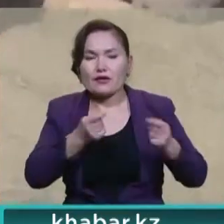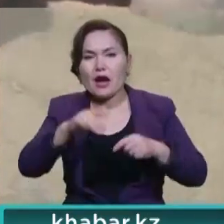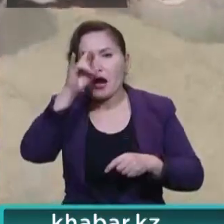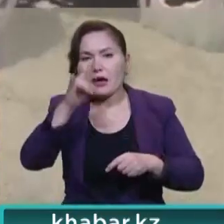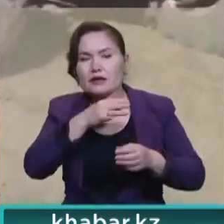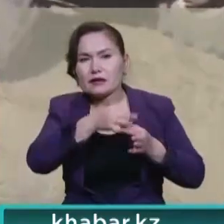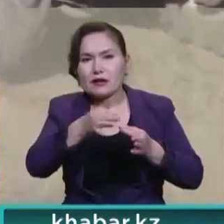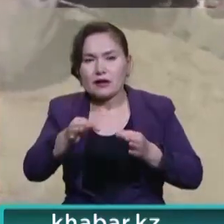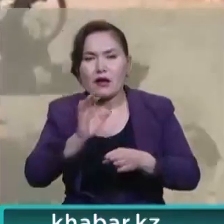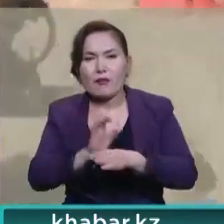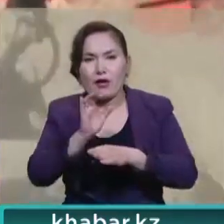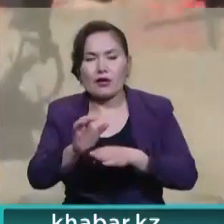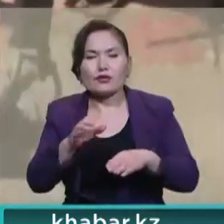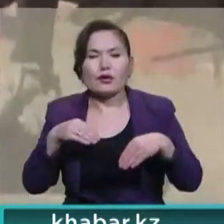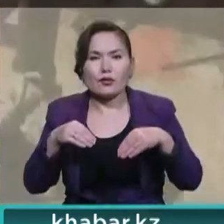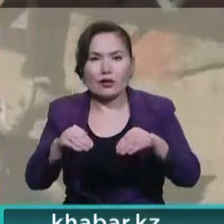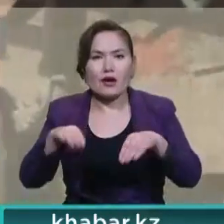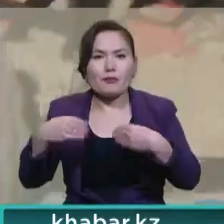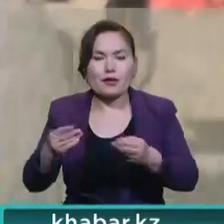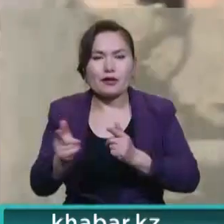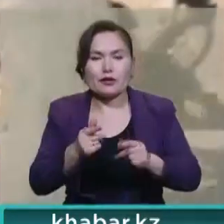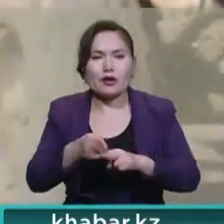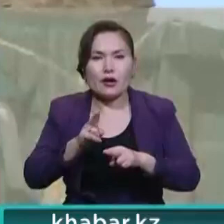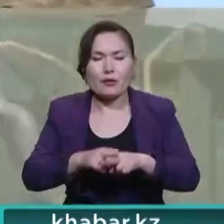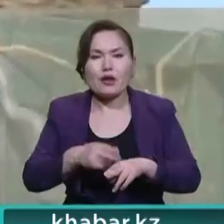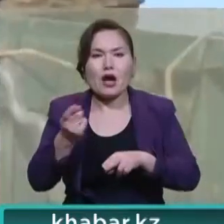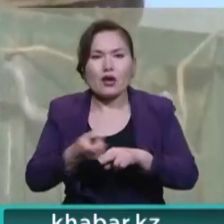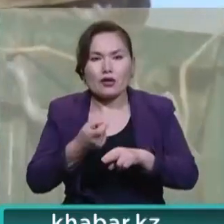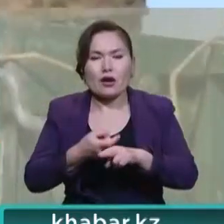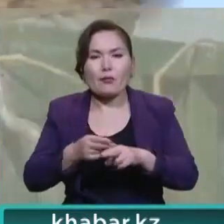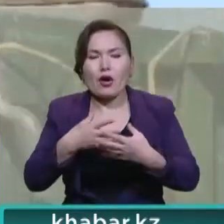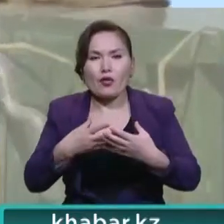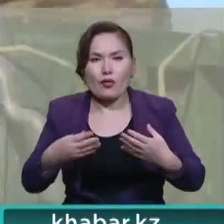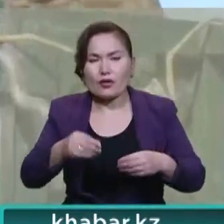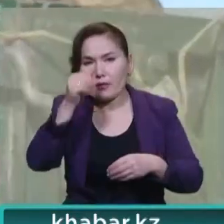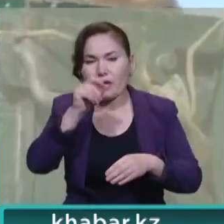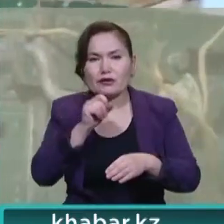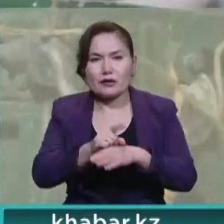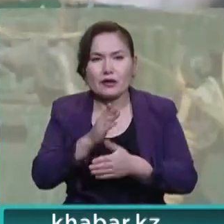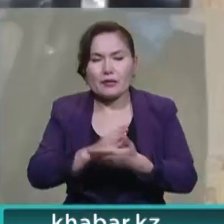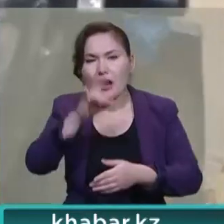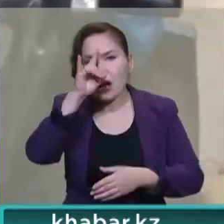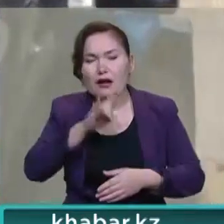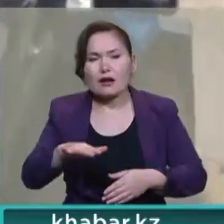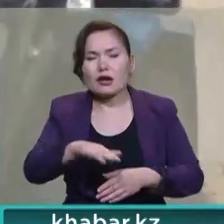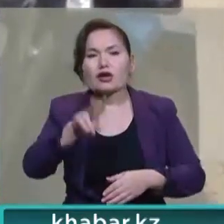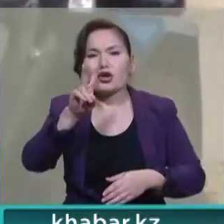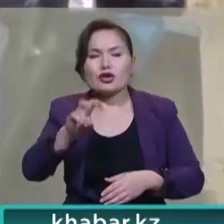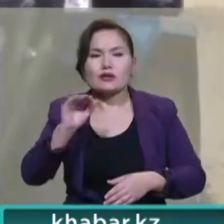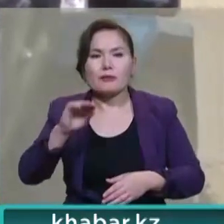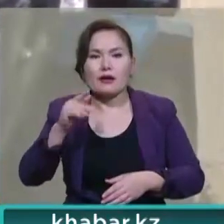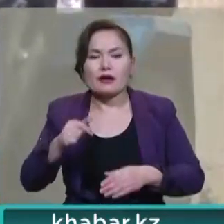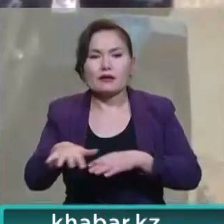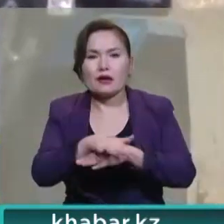өзге өңірлеріне шығаруға әзір, бірақ тұқымдық картопқа деген сұраныс көктем мезгілінде артады. Еліміз бойынша биыл 200 мың гектарға